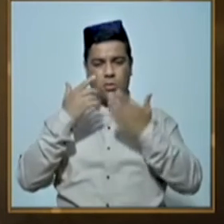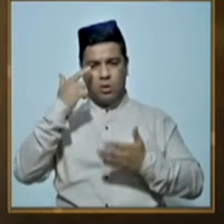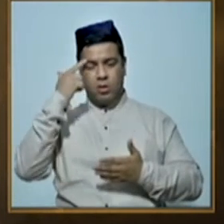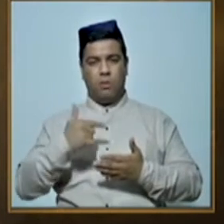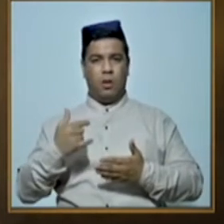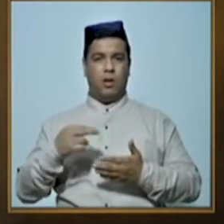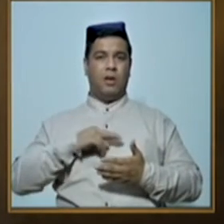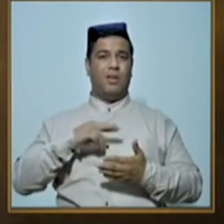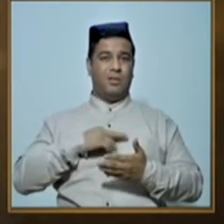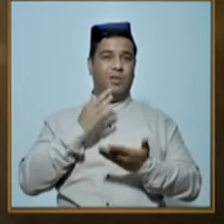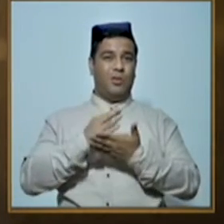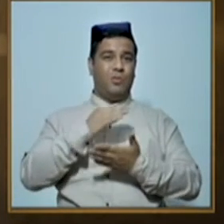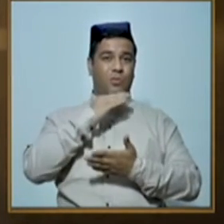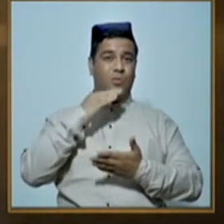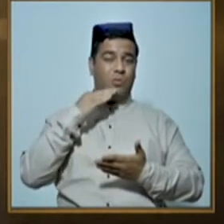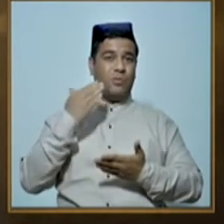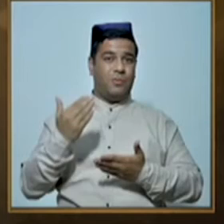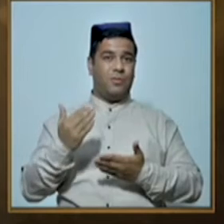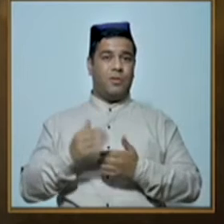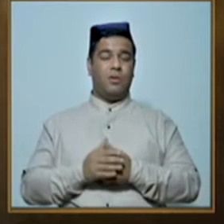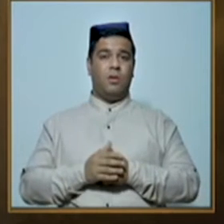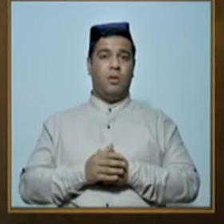ilmga munosib odam bo'lmasa.